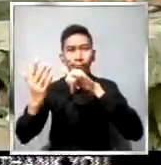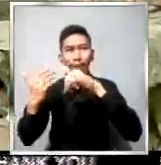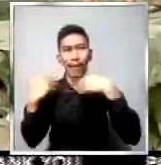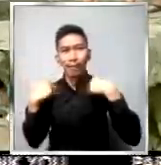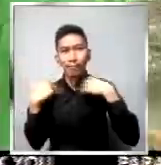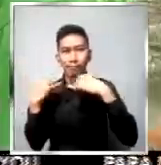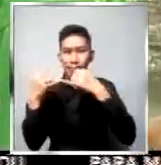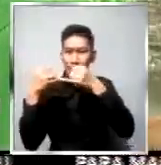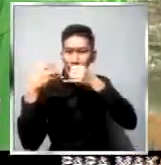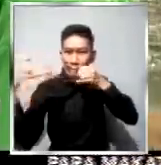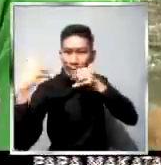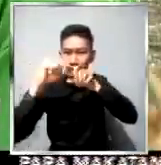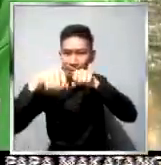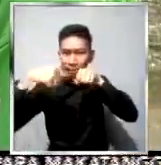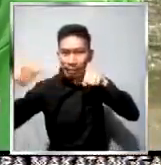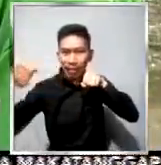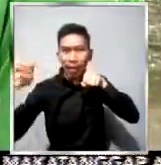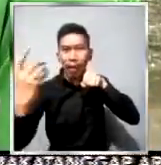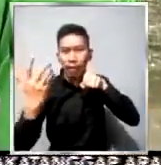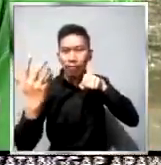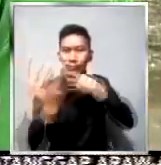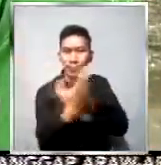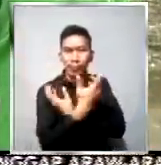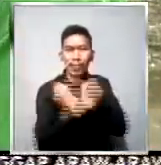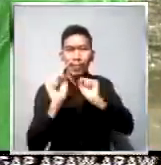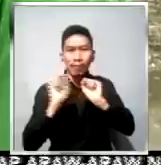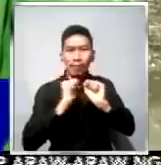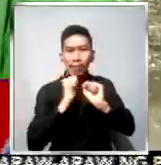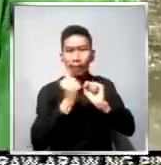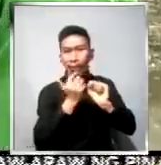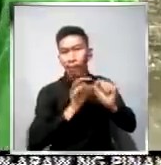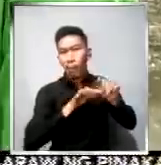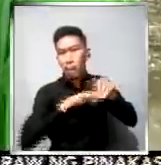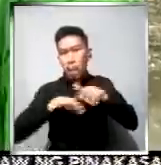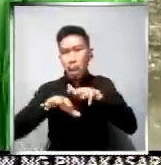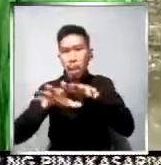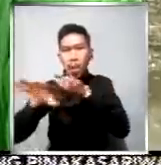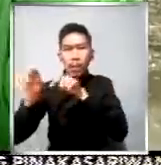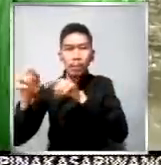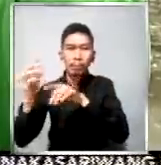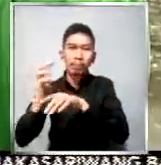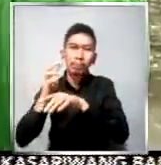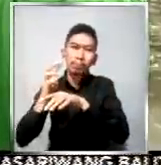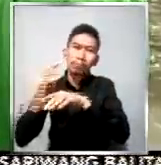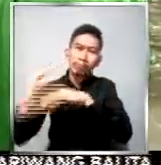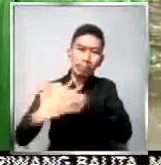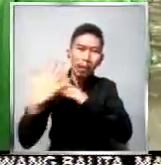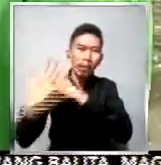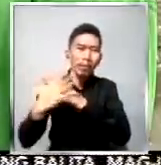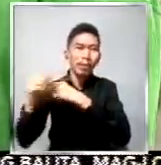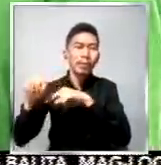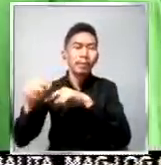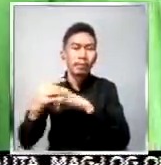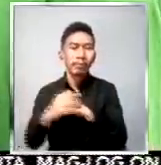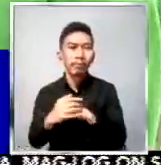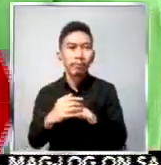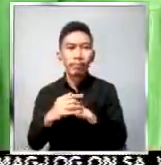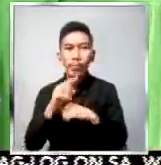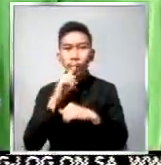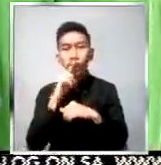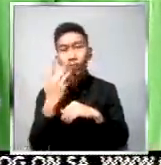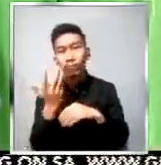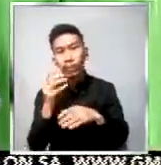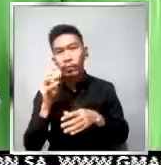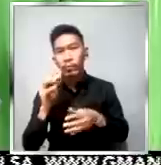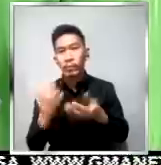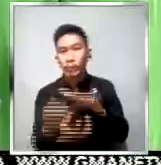dagat. Yung mga kardero namin, mga saingan, yung mga ano, gamit ng bangka.